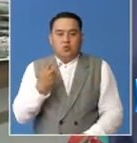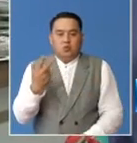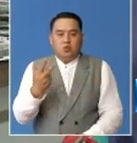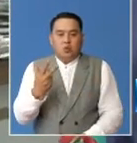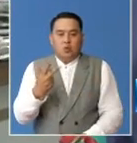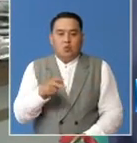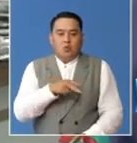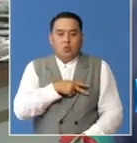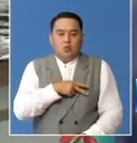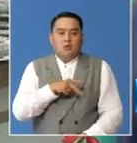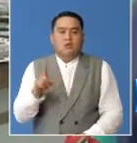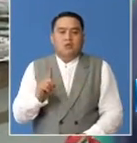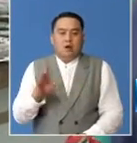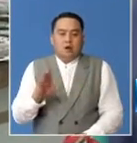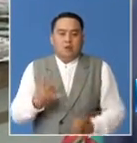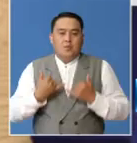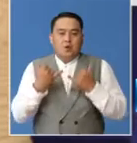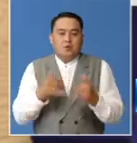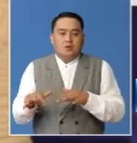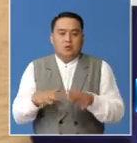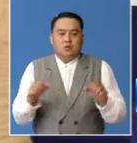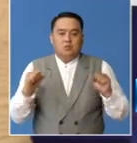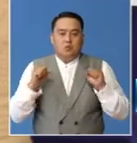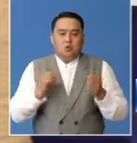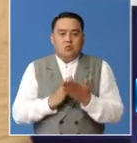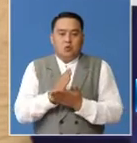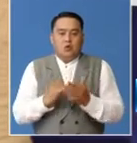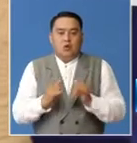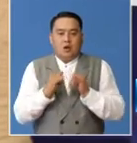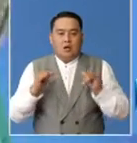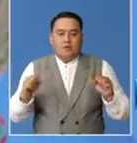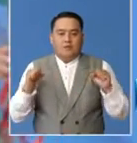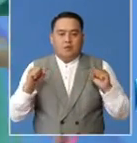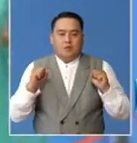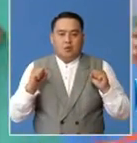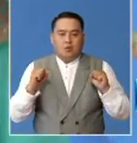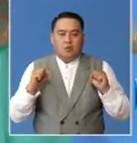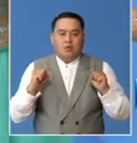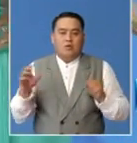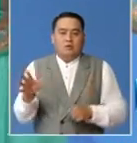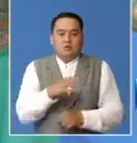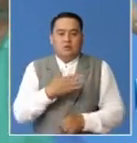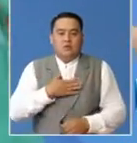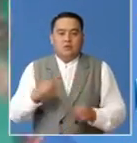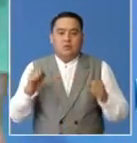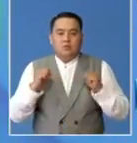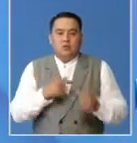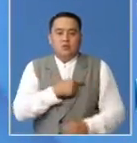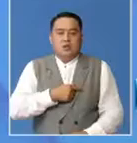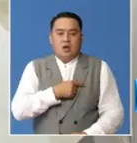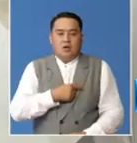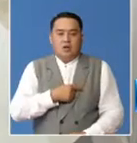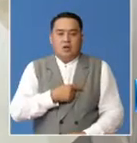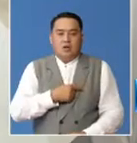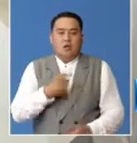них удостоены нагрудных знаков «Почетный деятель спорта» из-за заслуги в развитии физической культуры. К слову, все наши спортсмены и тренеры не на